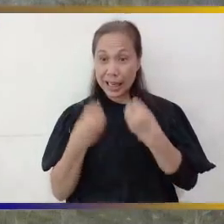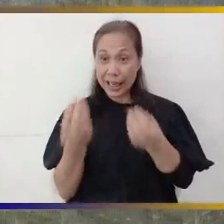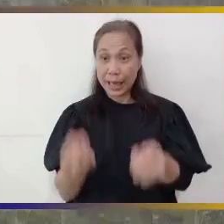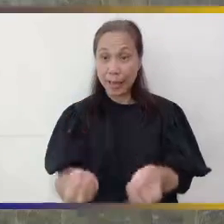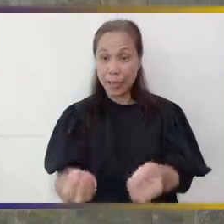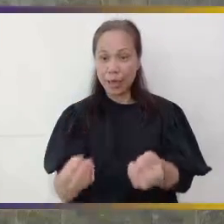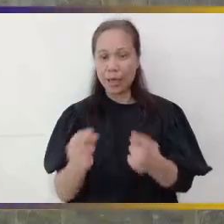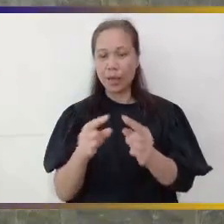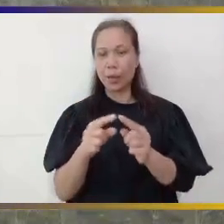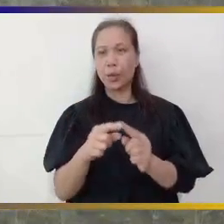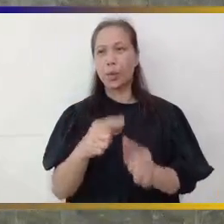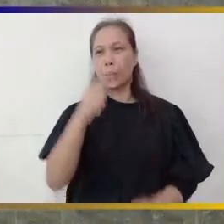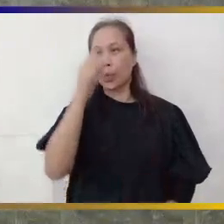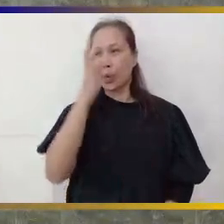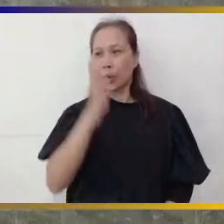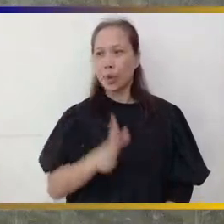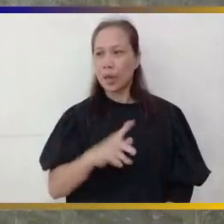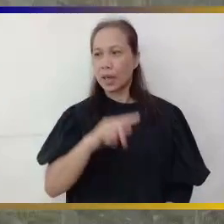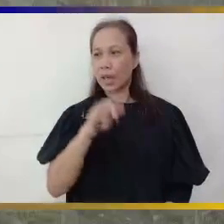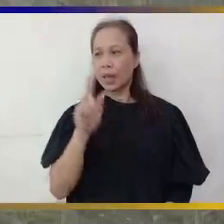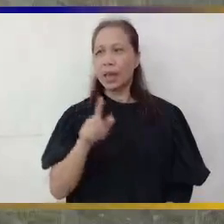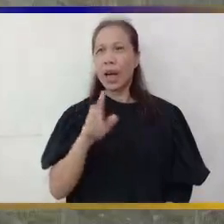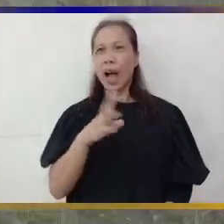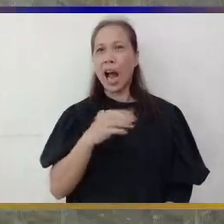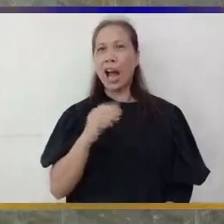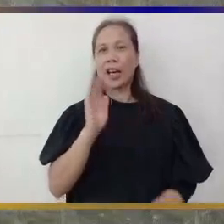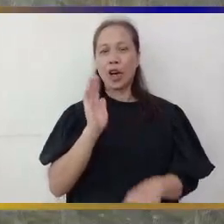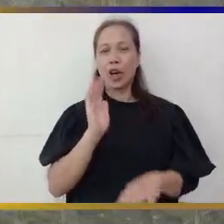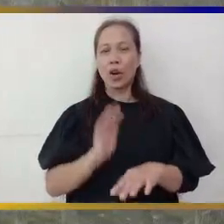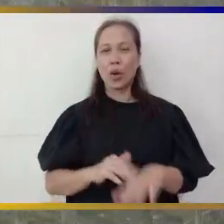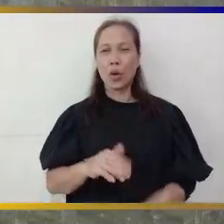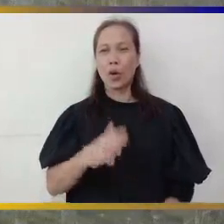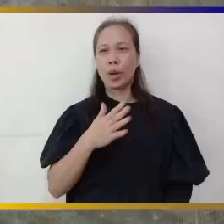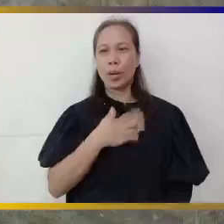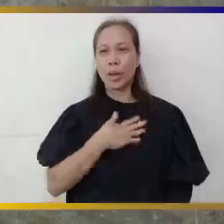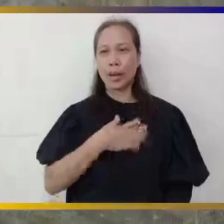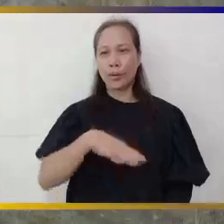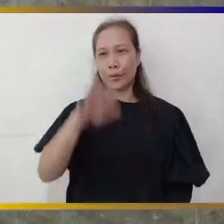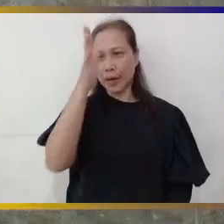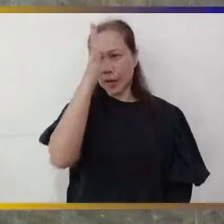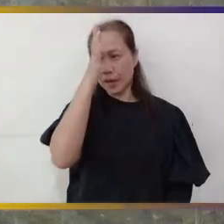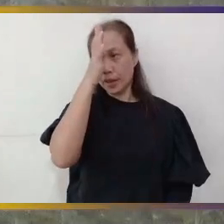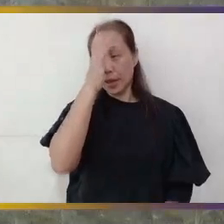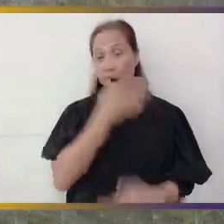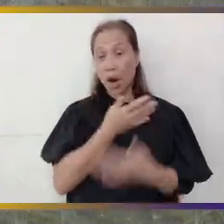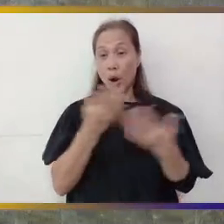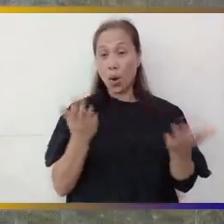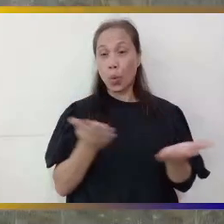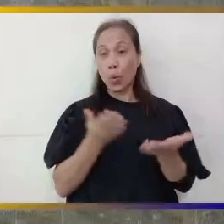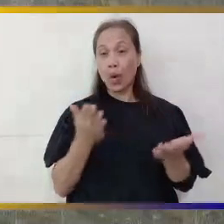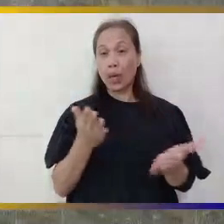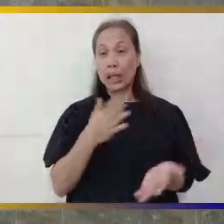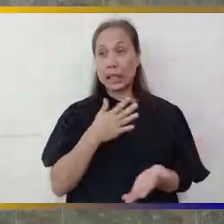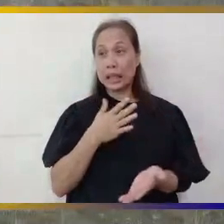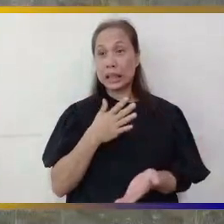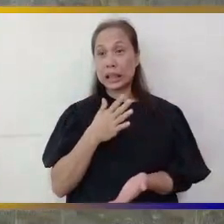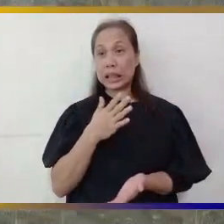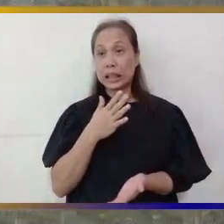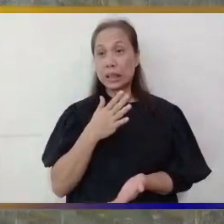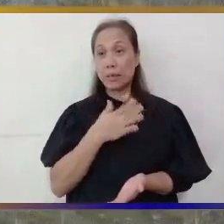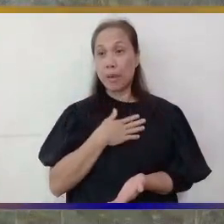yan and you call me father now where is my honor you call me